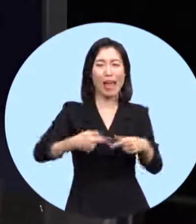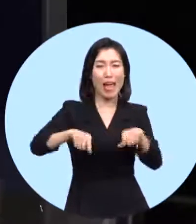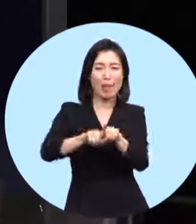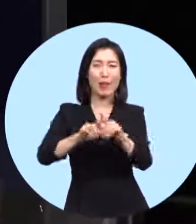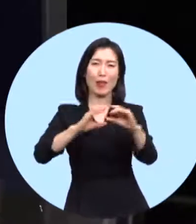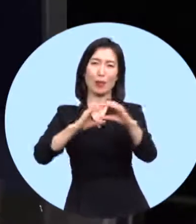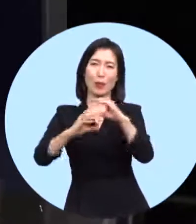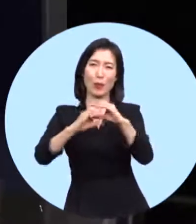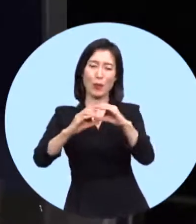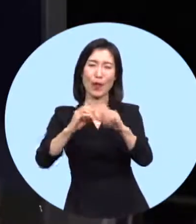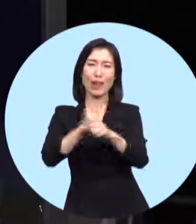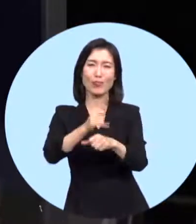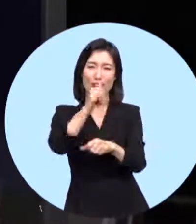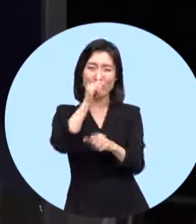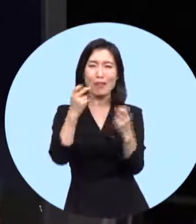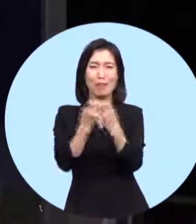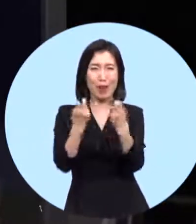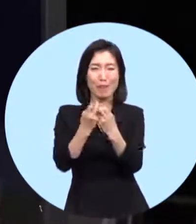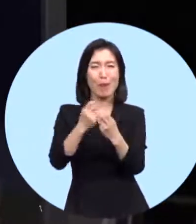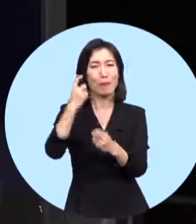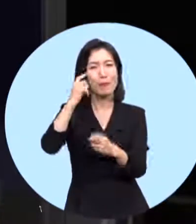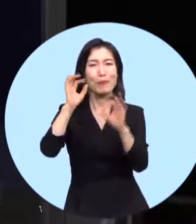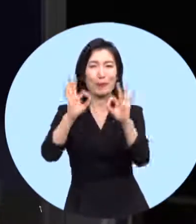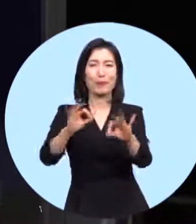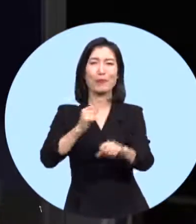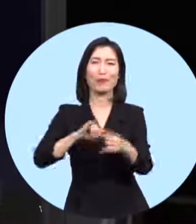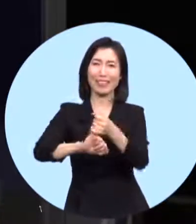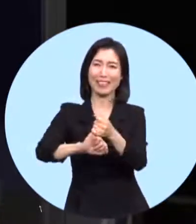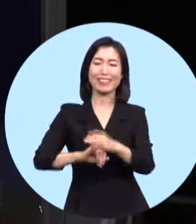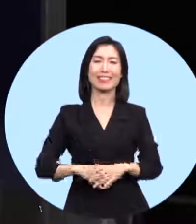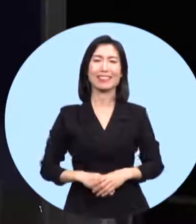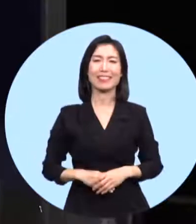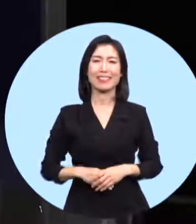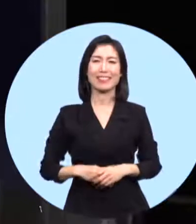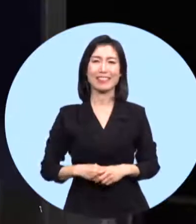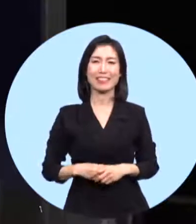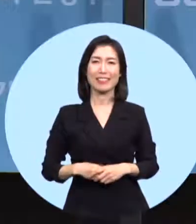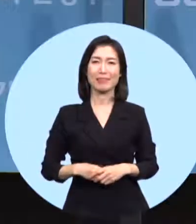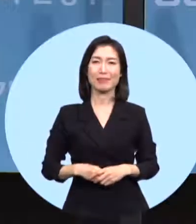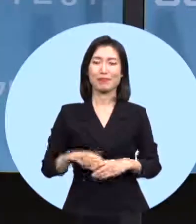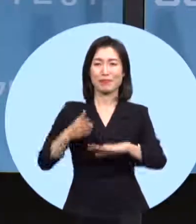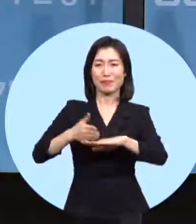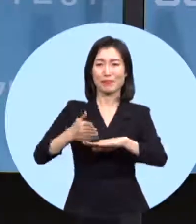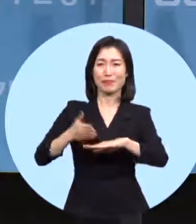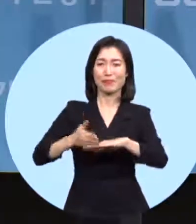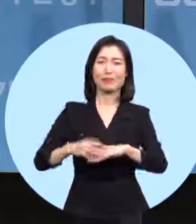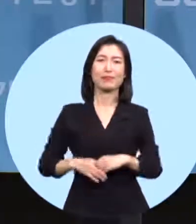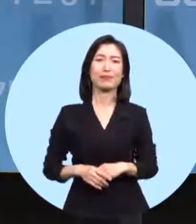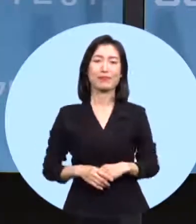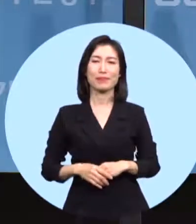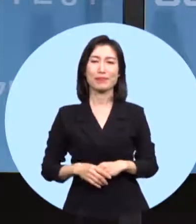같이 소통하는 그런 지혜를 모아가도록 그렇게 하겠습니다. 예, 감사합니다.